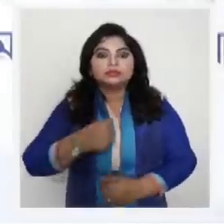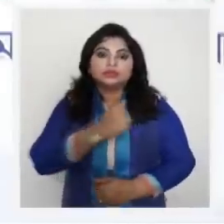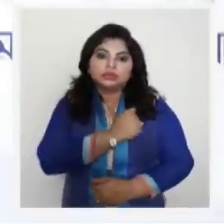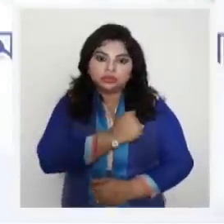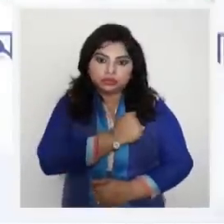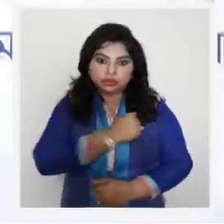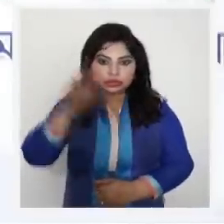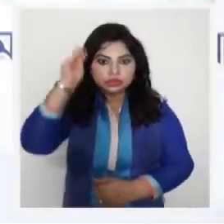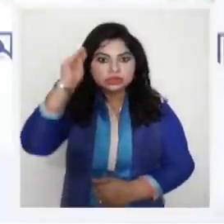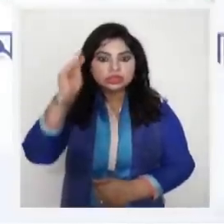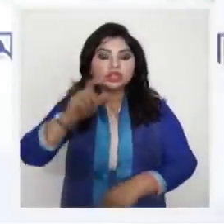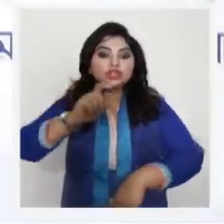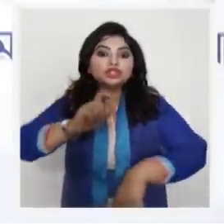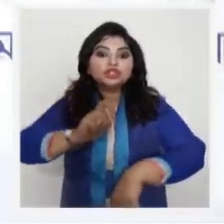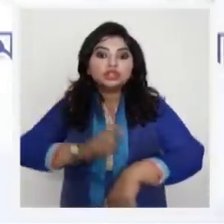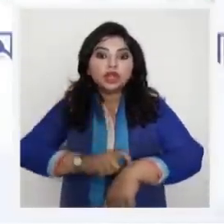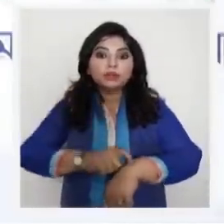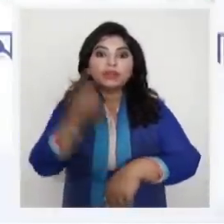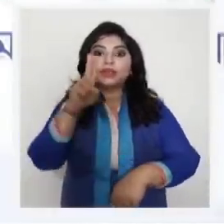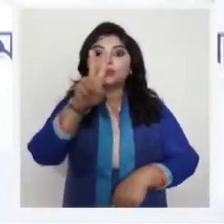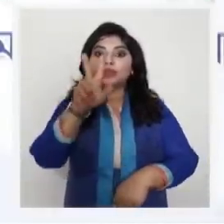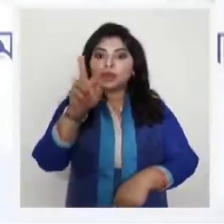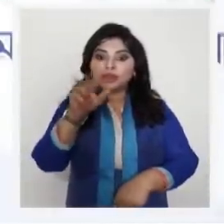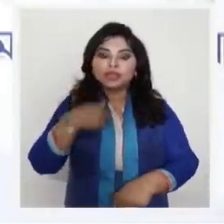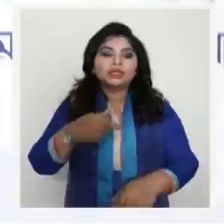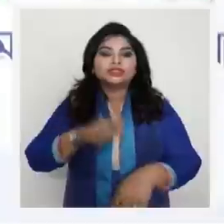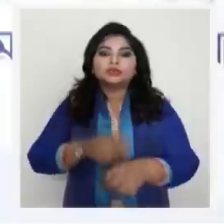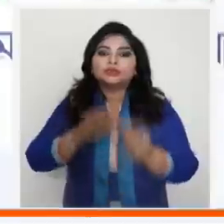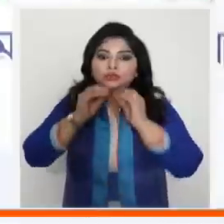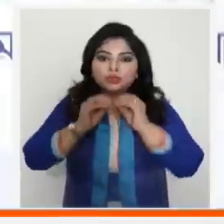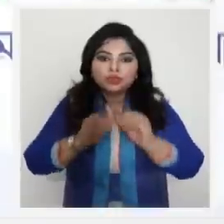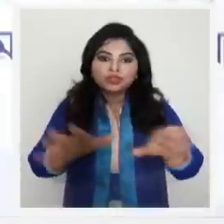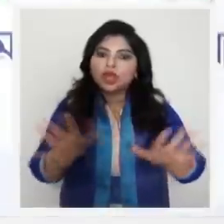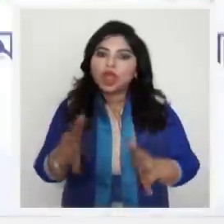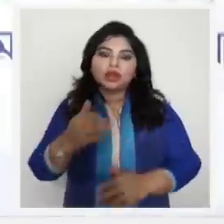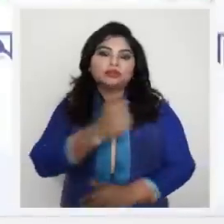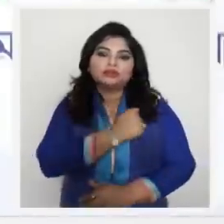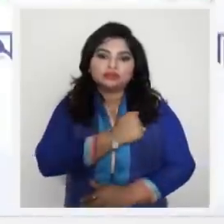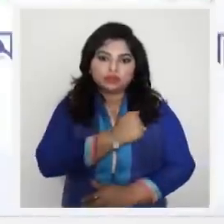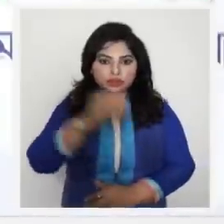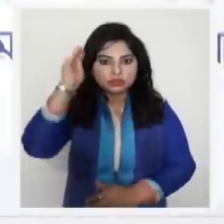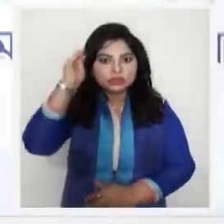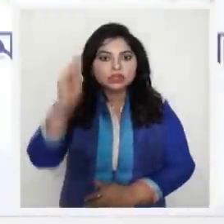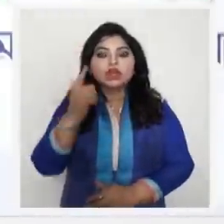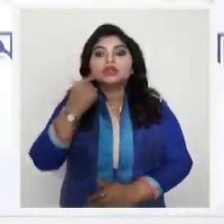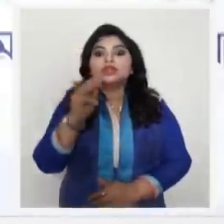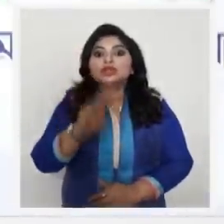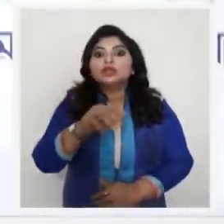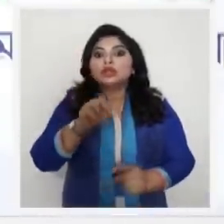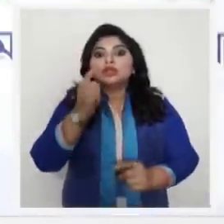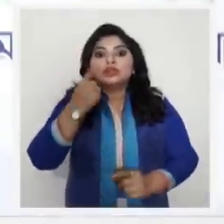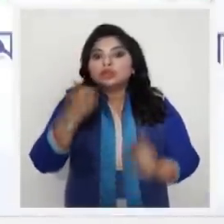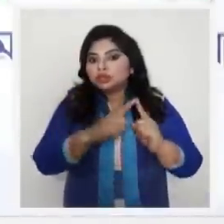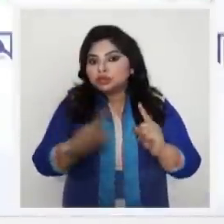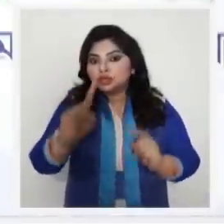বুলেটিন কোভিড-19 নিয়ে আপনাদের সামনে হাজির হয়েছি। প্রথমেই দুঃখ প্রকাশ করছি যে নির্ধারিত সময়ে শুরু করা যায়নি বলে।